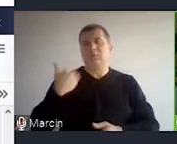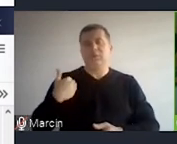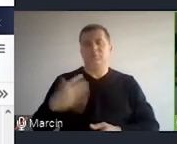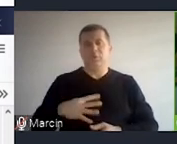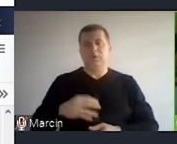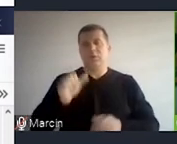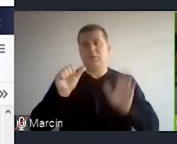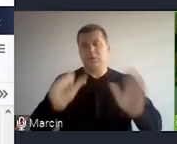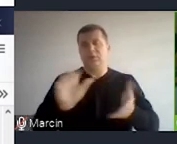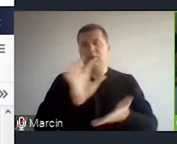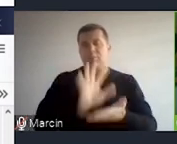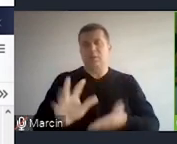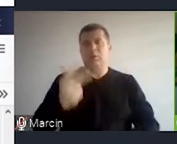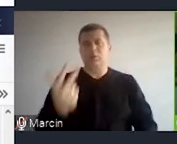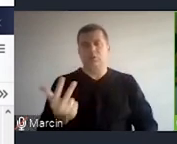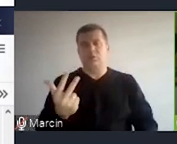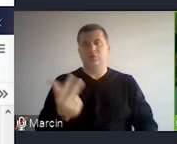jest 6.15.3.